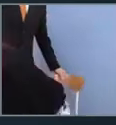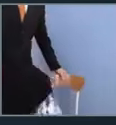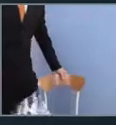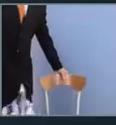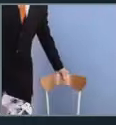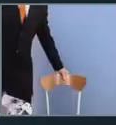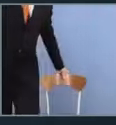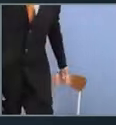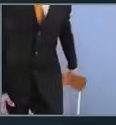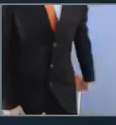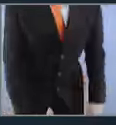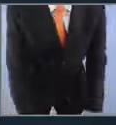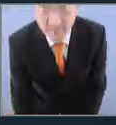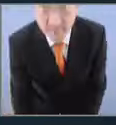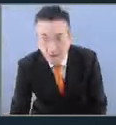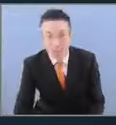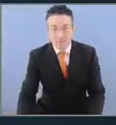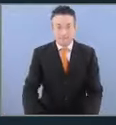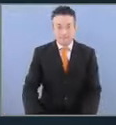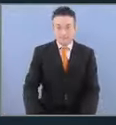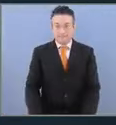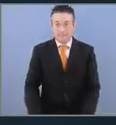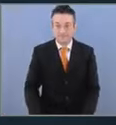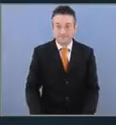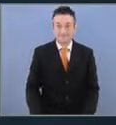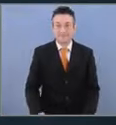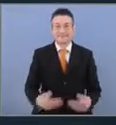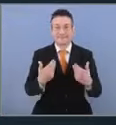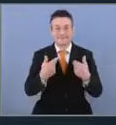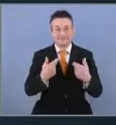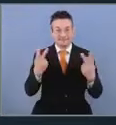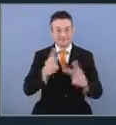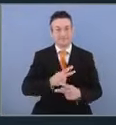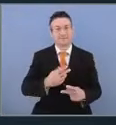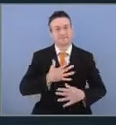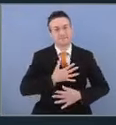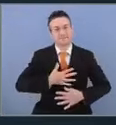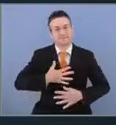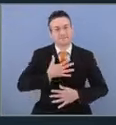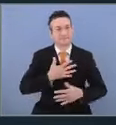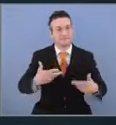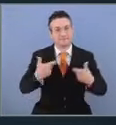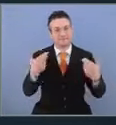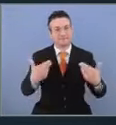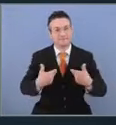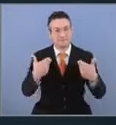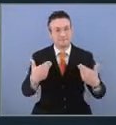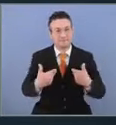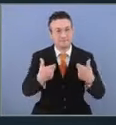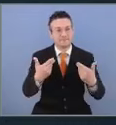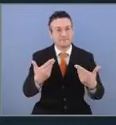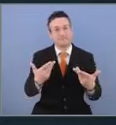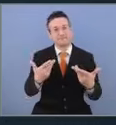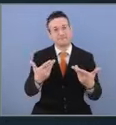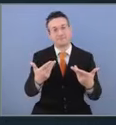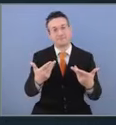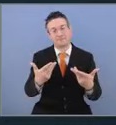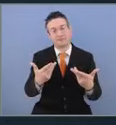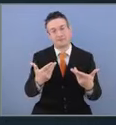Allora, io sono davvero molto contento. Sono molto contento sia del